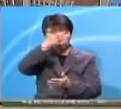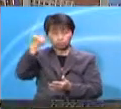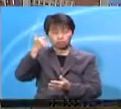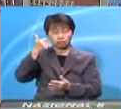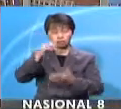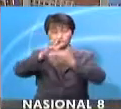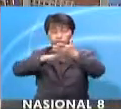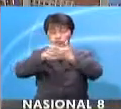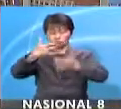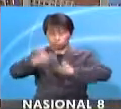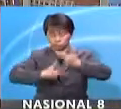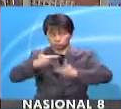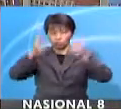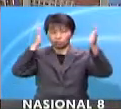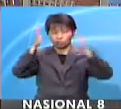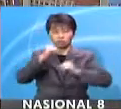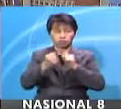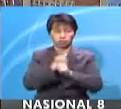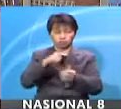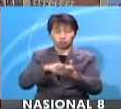jadwal Liga Indonesia